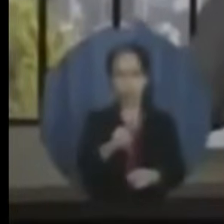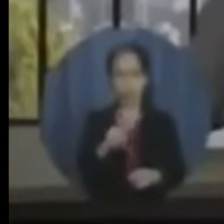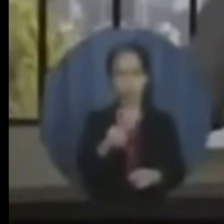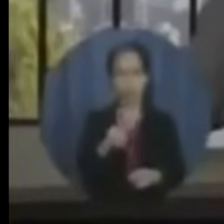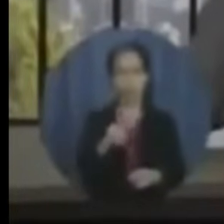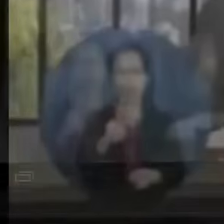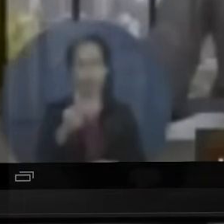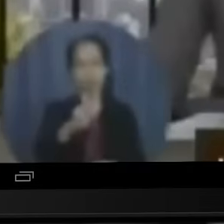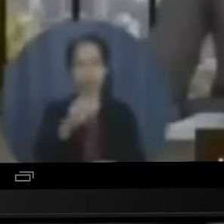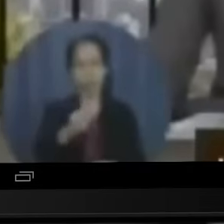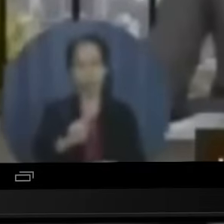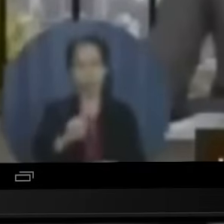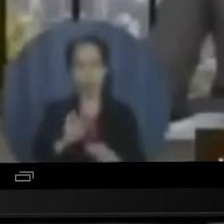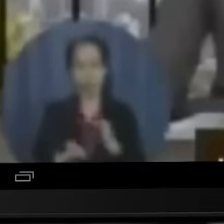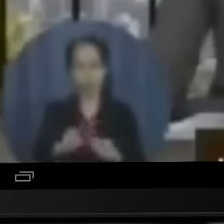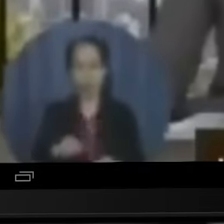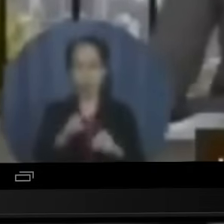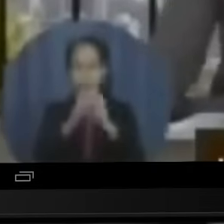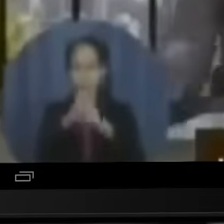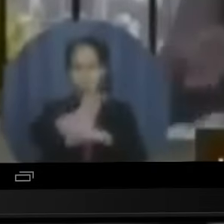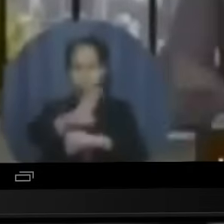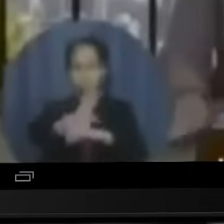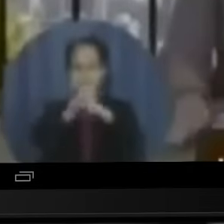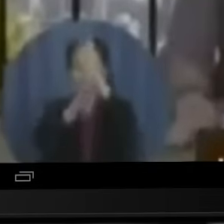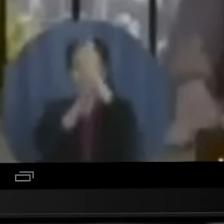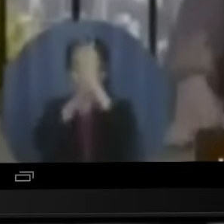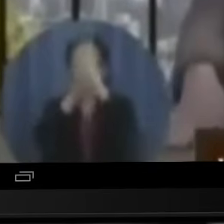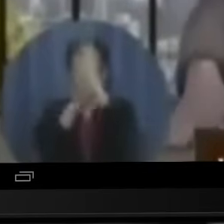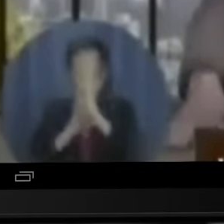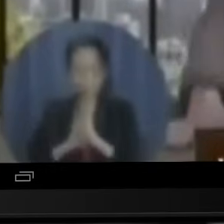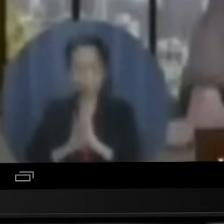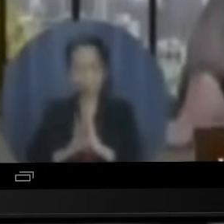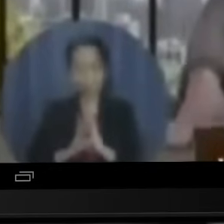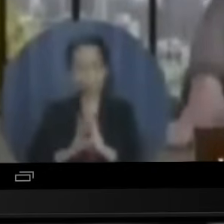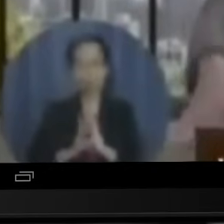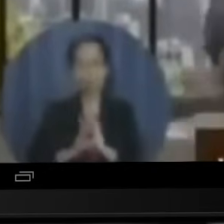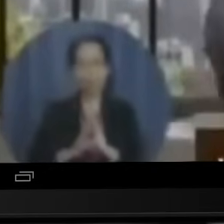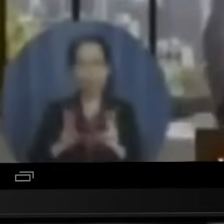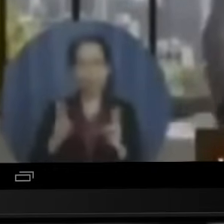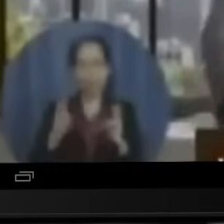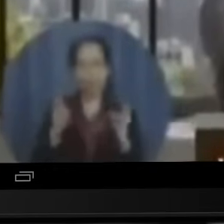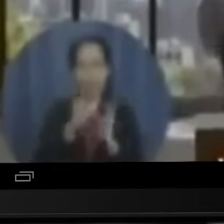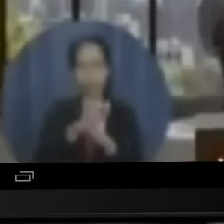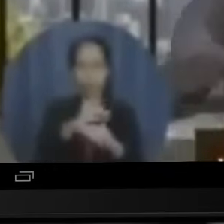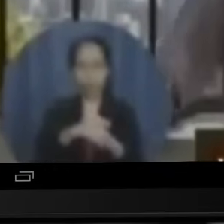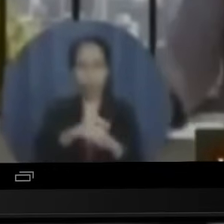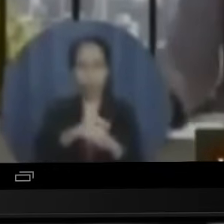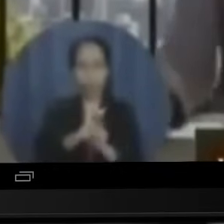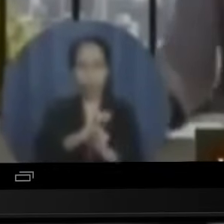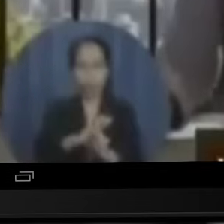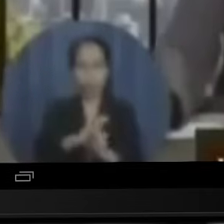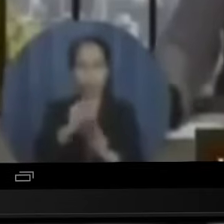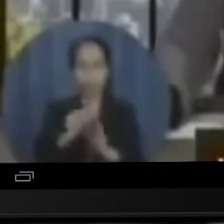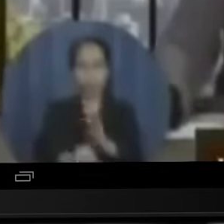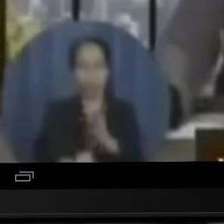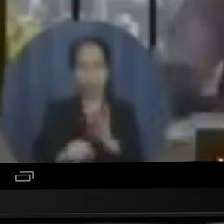mong isa ay kung magsisimba ka ba, eh kung sasambahin mo yung mga nilalang, lalabas antikristo ka.